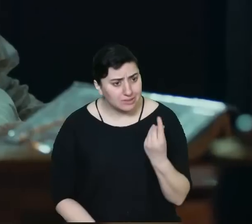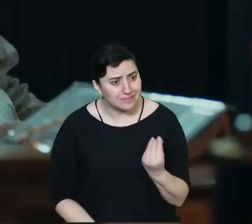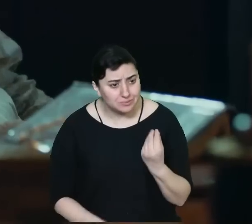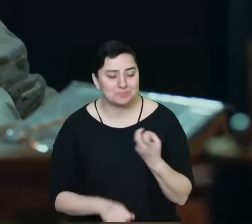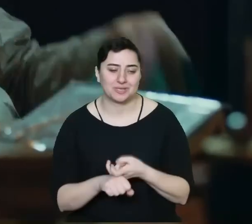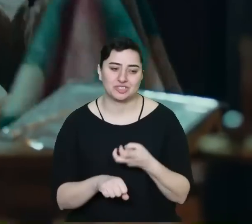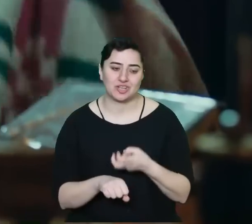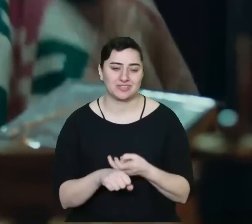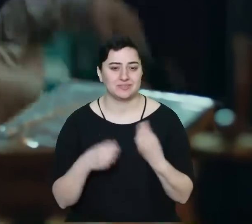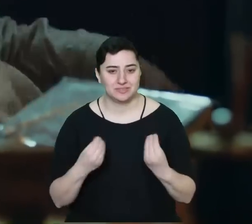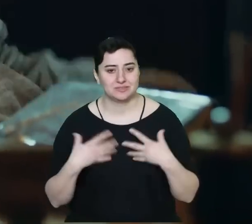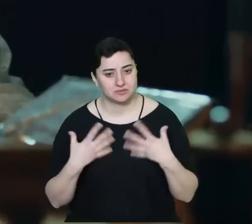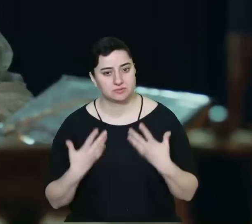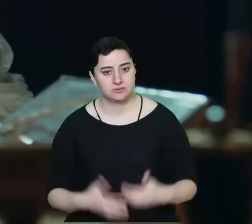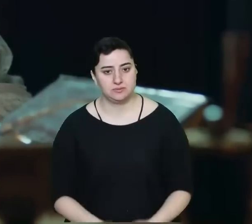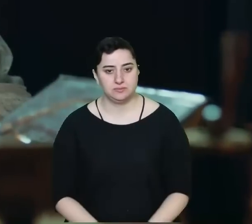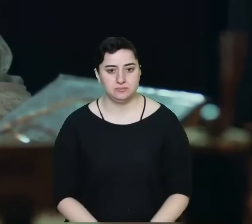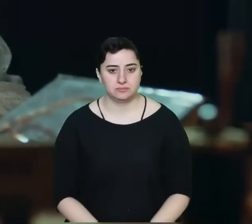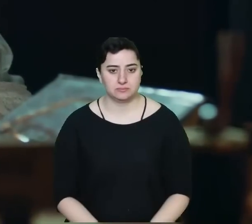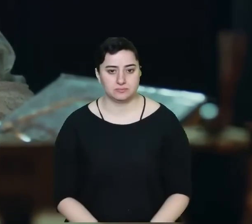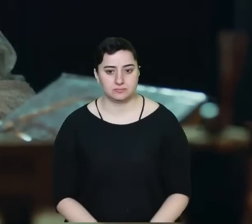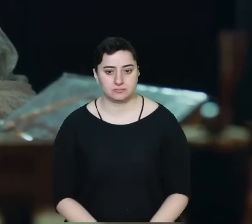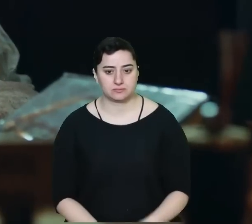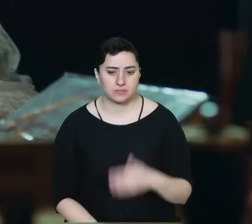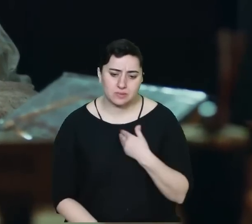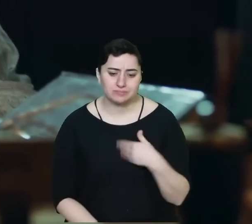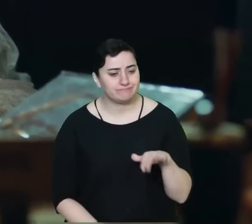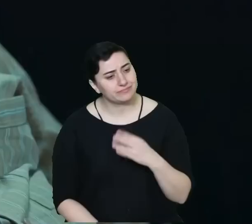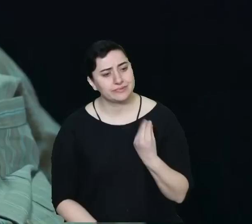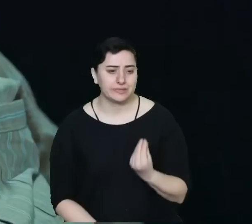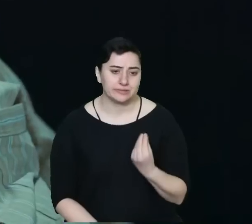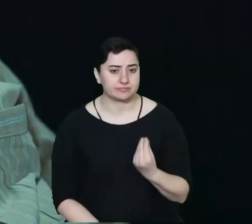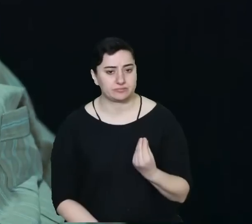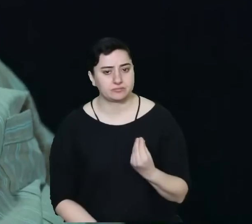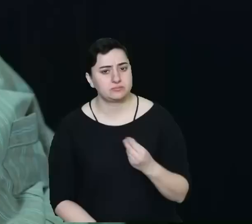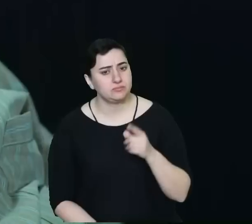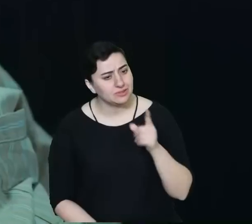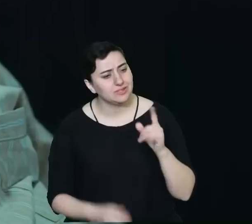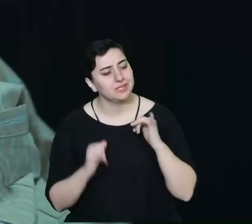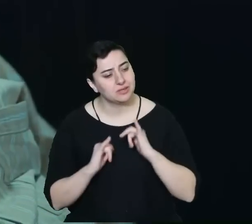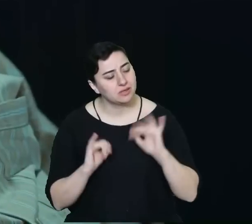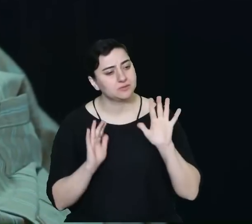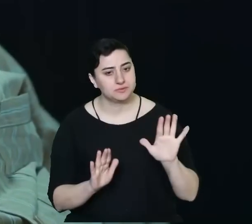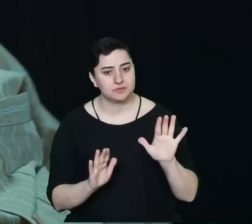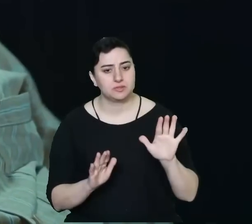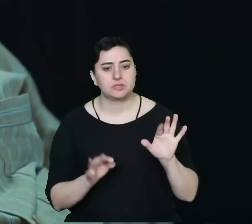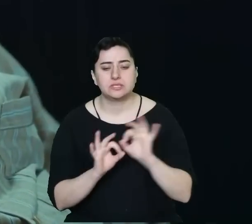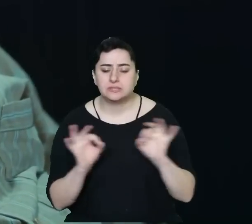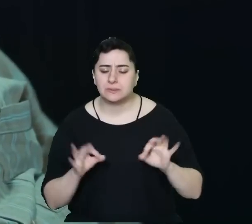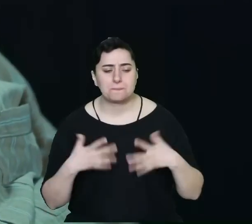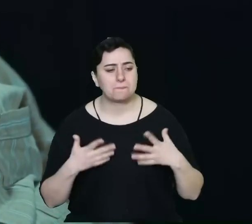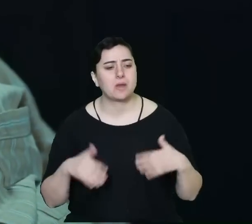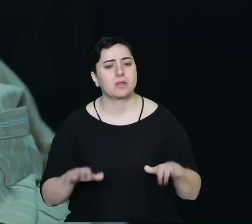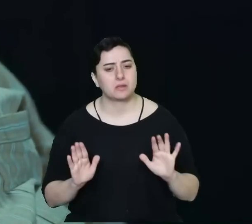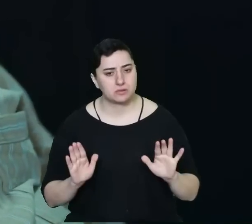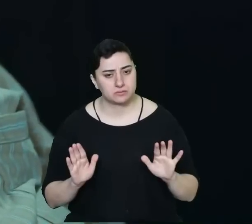ha maşallah, maşallah. Çok sevindim. Biz iyiyiz işte. Siz istirahat edin. Hiç merak